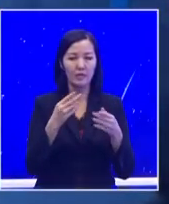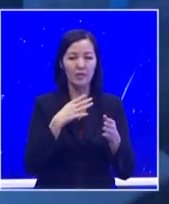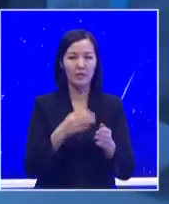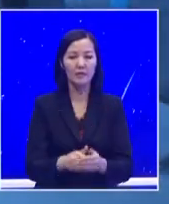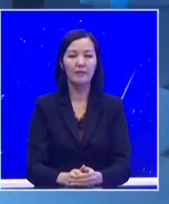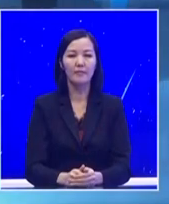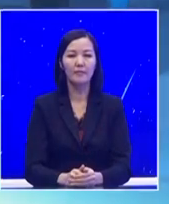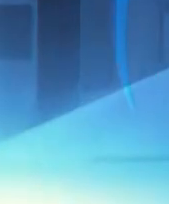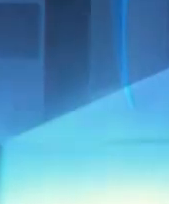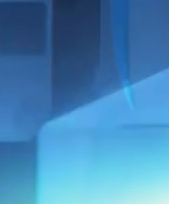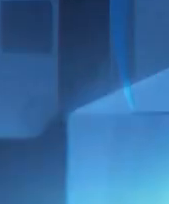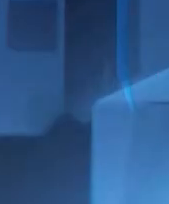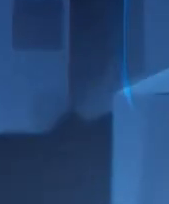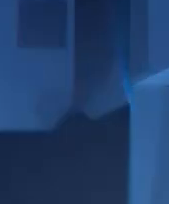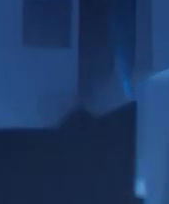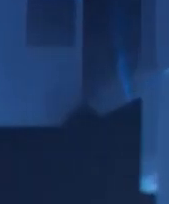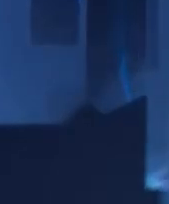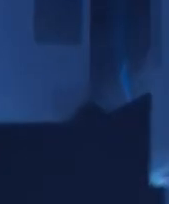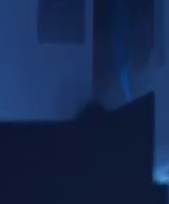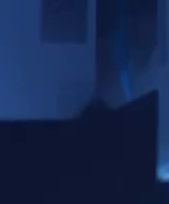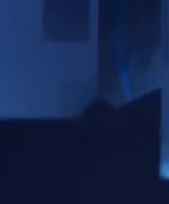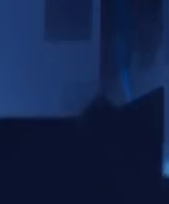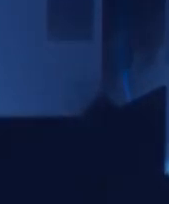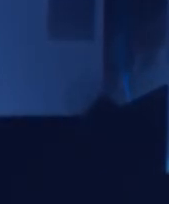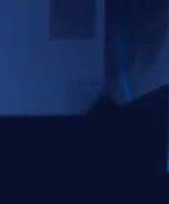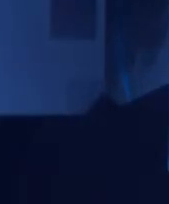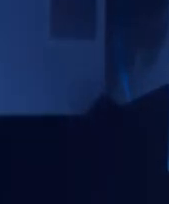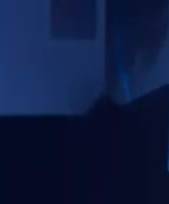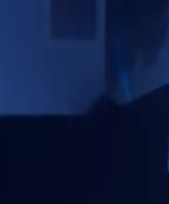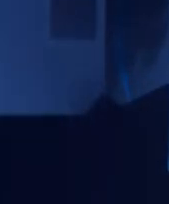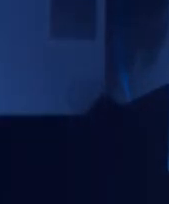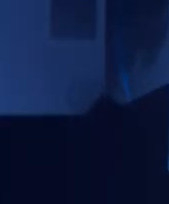Жаслан Шынгенже, Абзал Нүсіпов, Жетісу телеарнасы, Қарасай ауданынан.